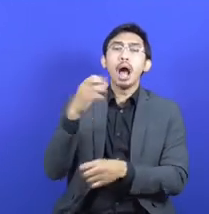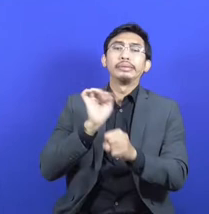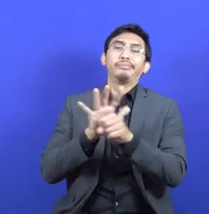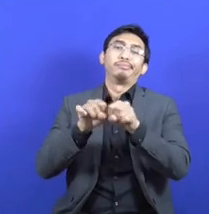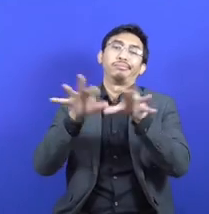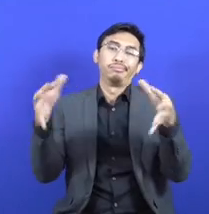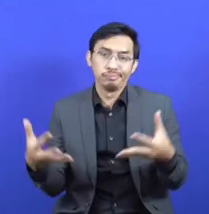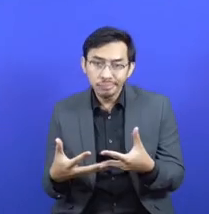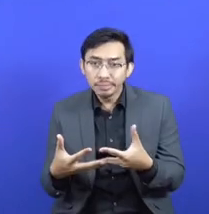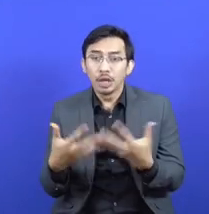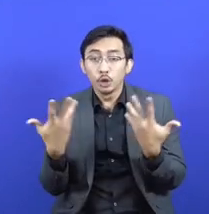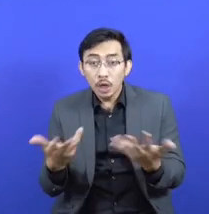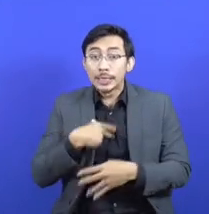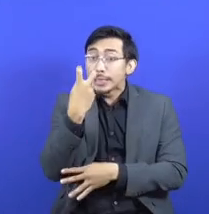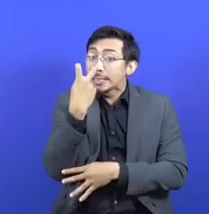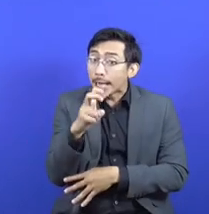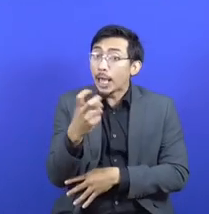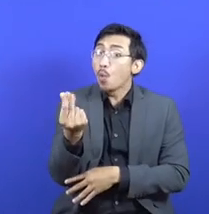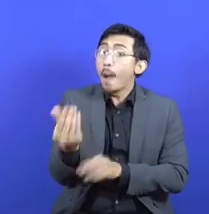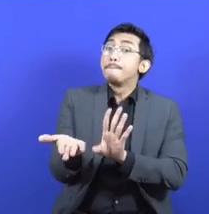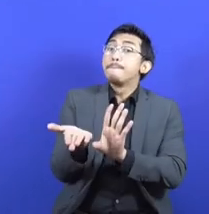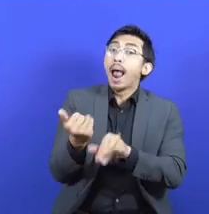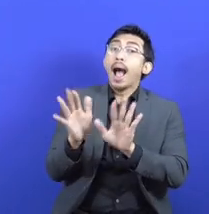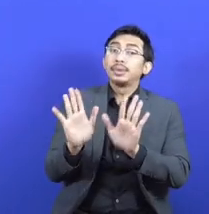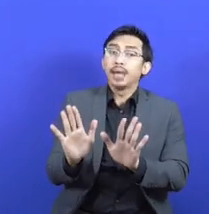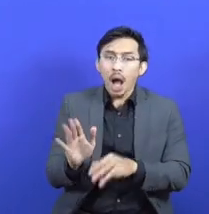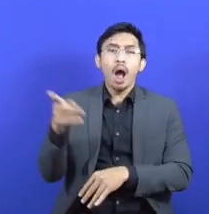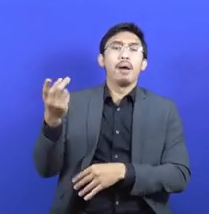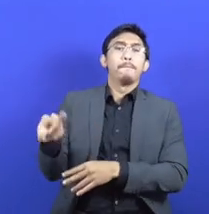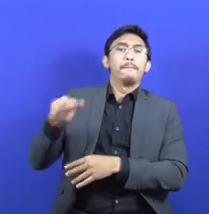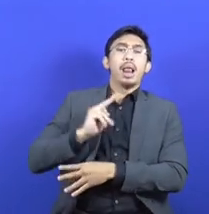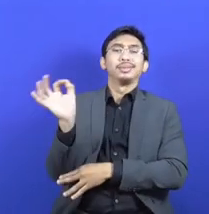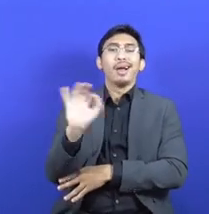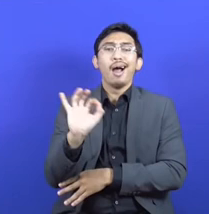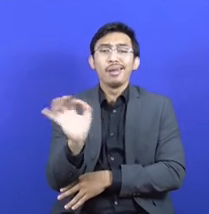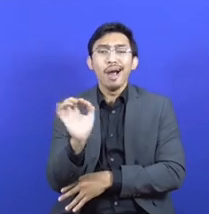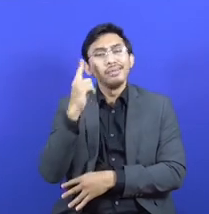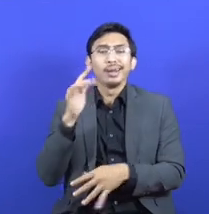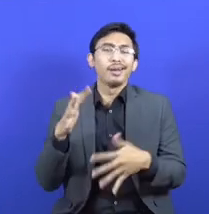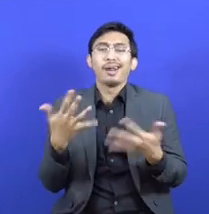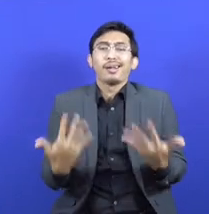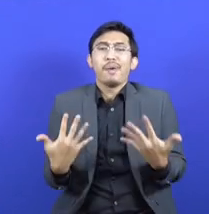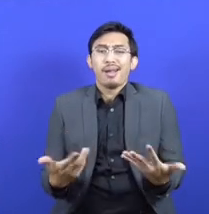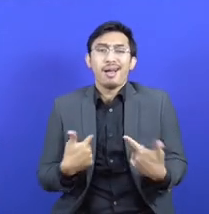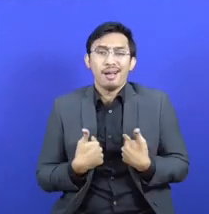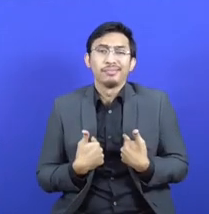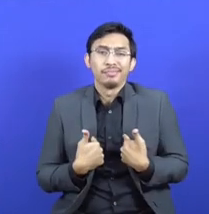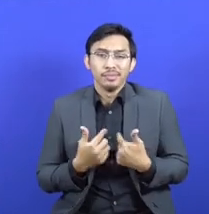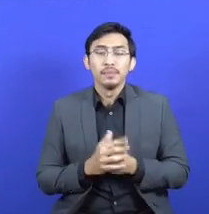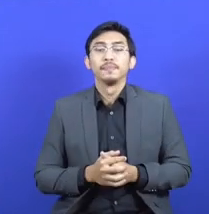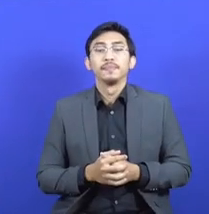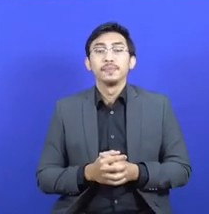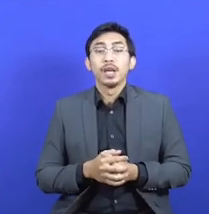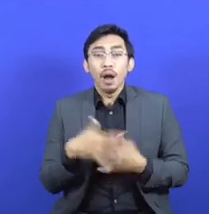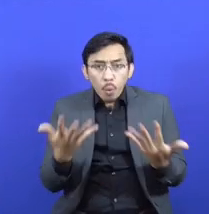juga, buat balikin uang aja, malah nggak dibales sampai sekarang. Kira-kira harus ngapain ya kalau kayak gini?